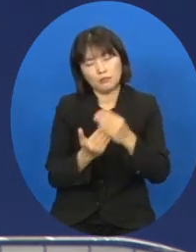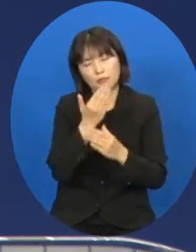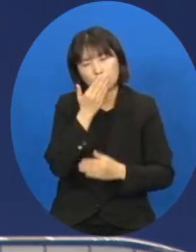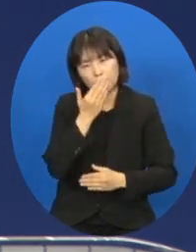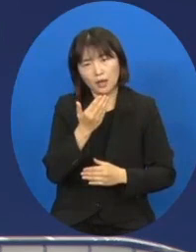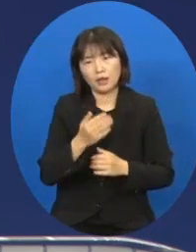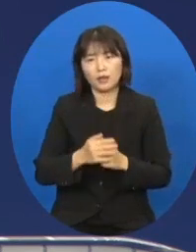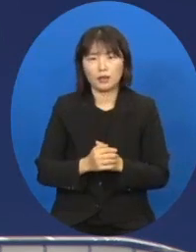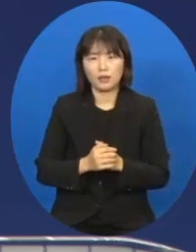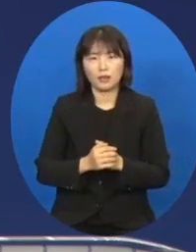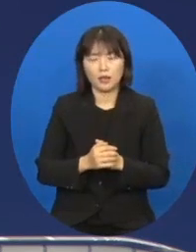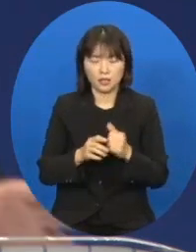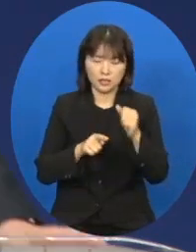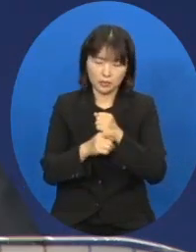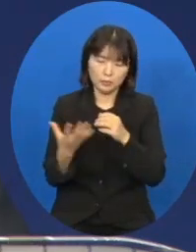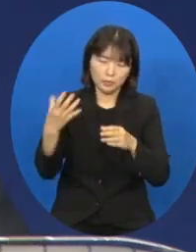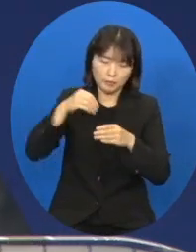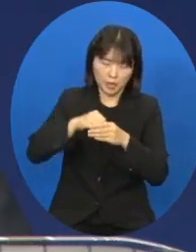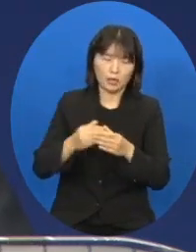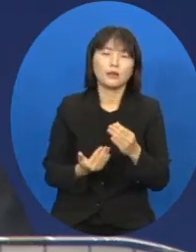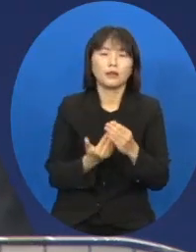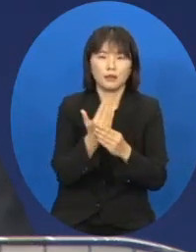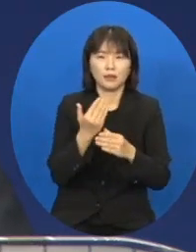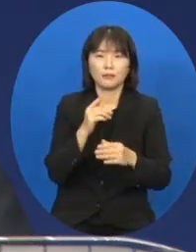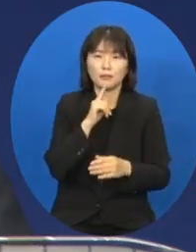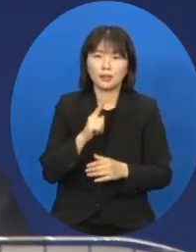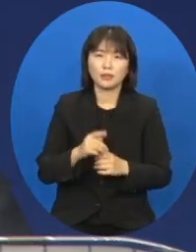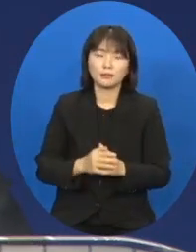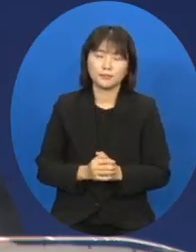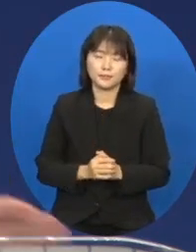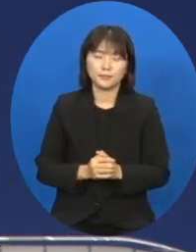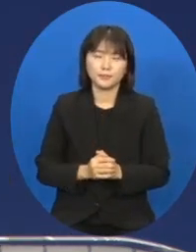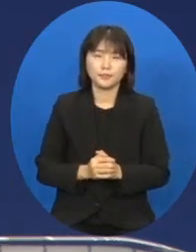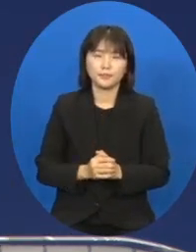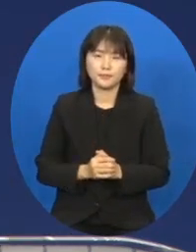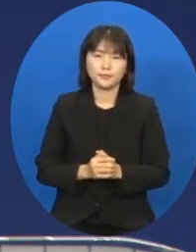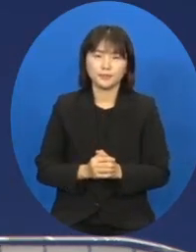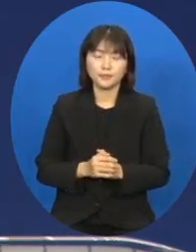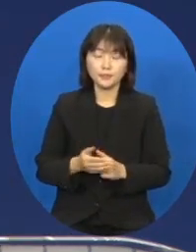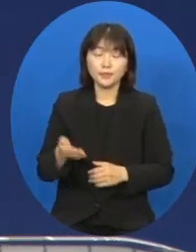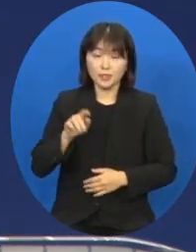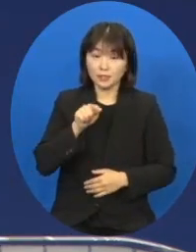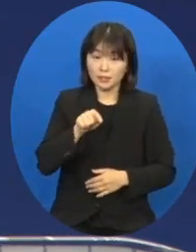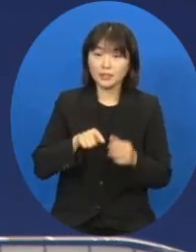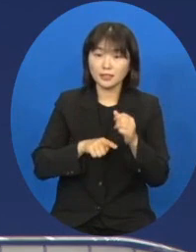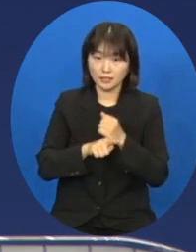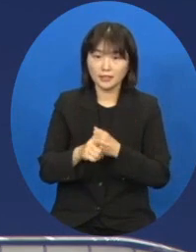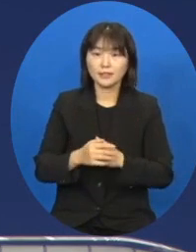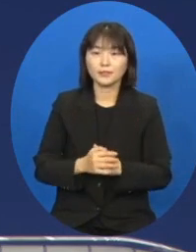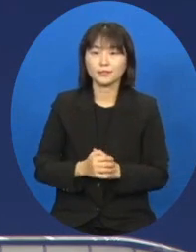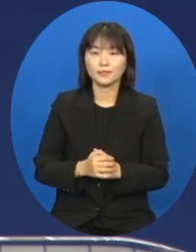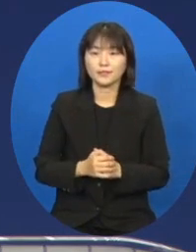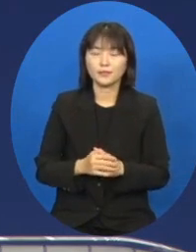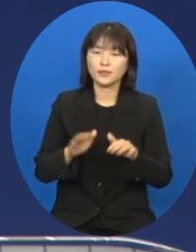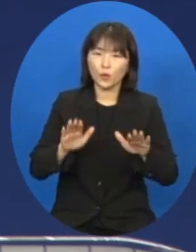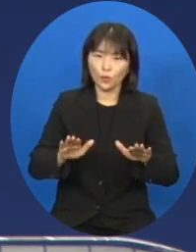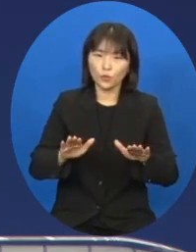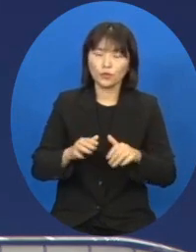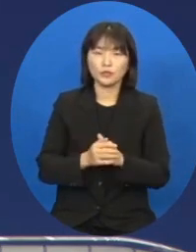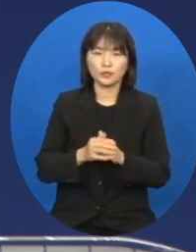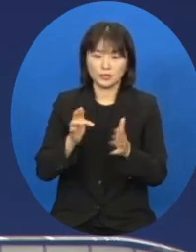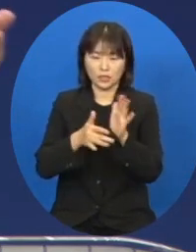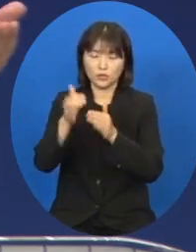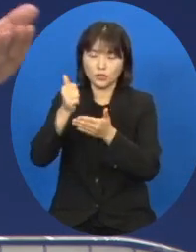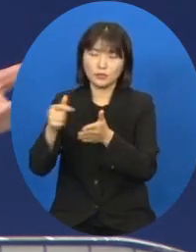일어난다. 그런 의미가 있는 사건이라는 거죠. 자, 그런 뜻에서 오늘도